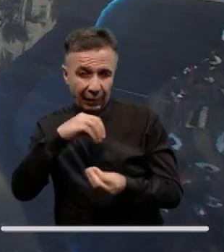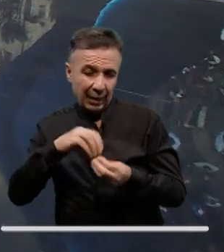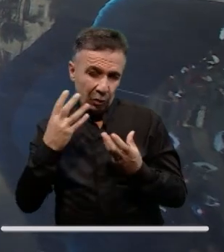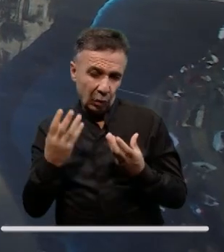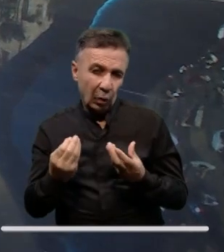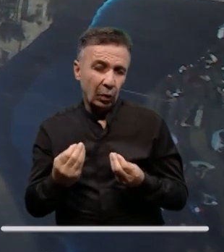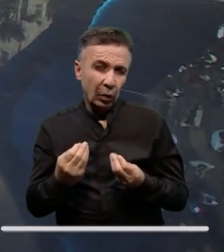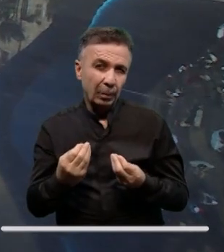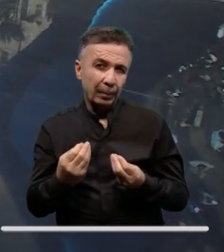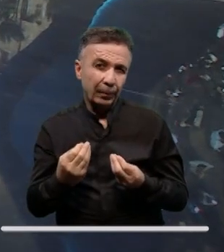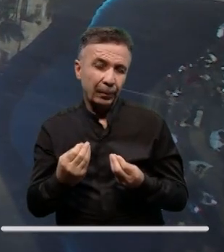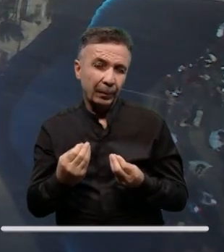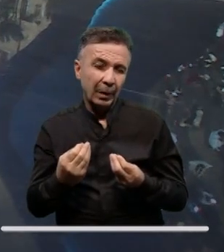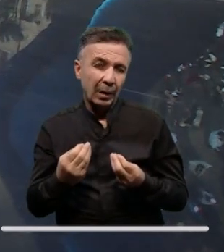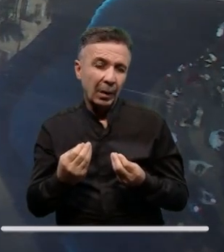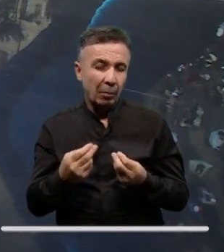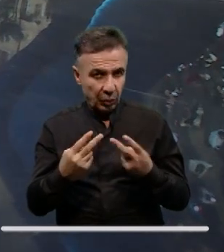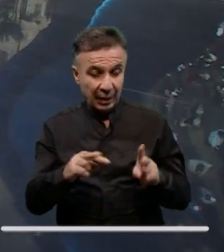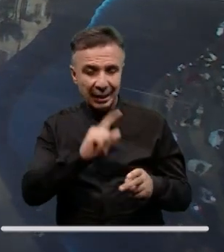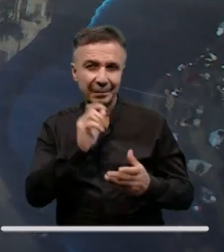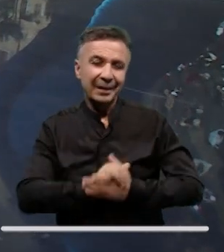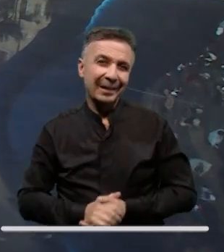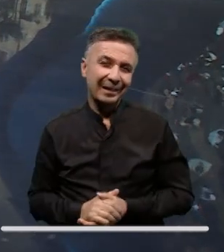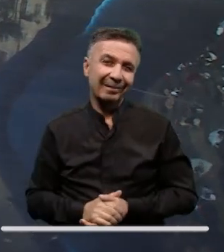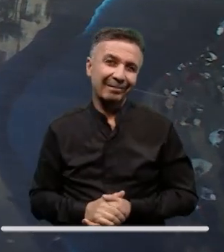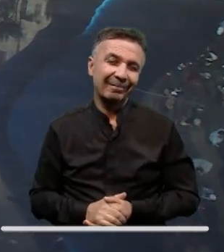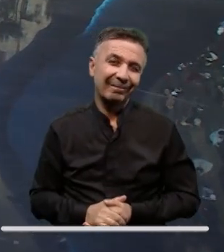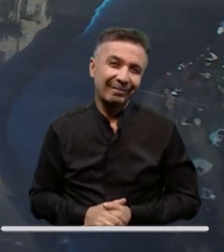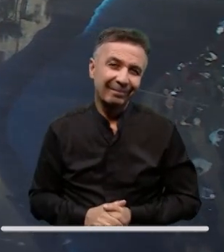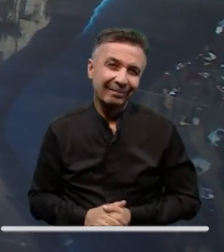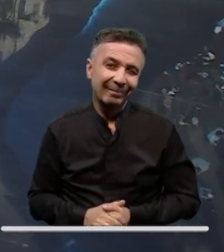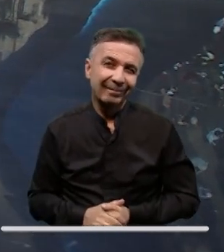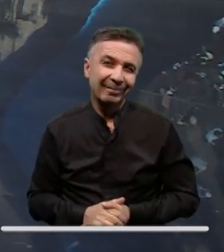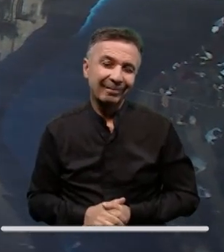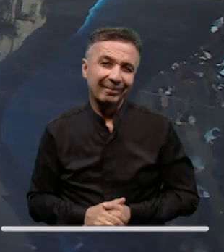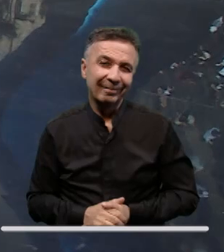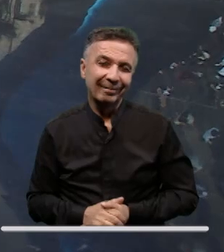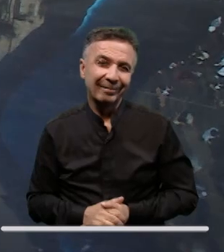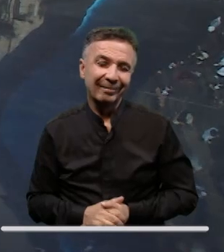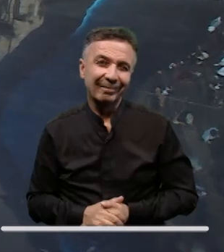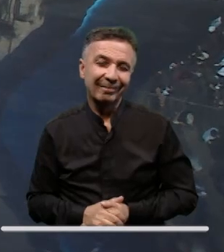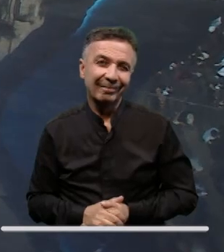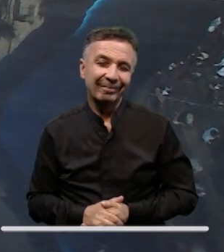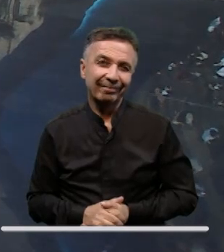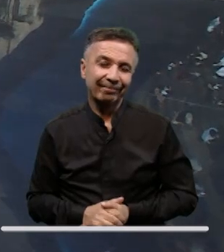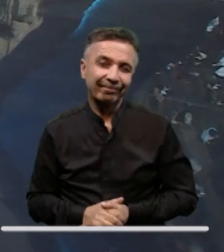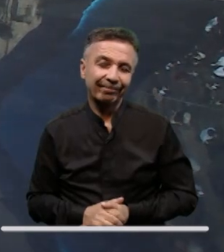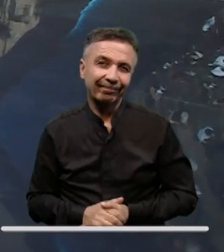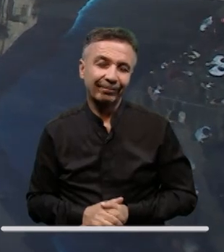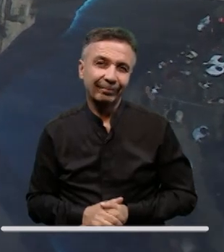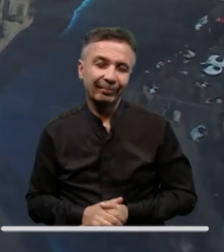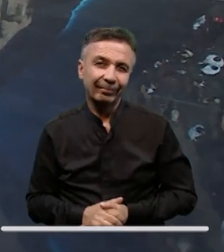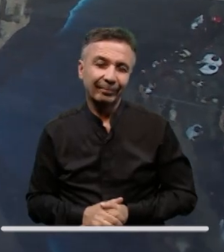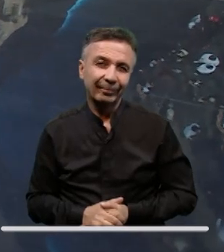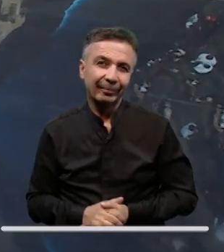60 lir oluyor bu caiz midir Bunu merak ediyorum hocam yanıtlara çok sevinirim İyi yayınlar Peki teşekkür ediyoruz hayırlı akşamlar